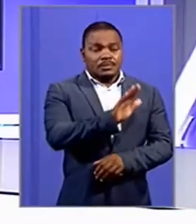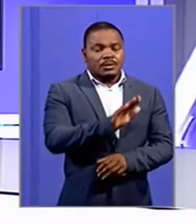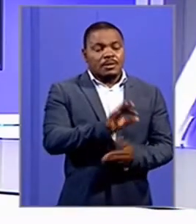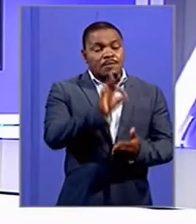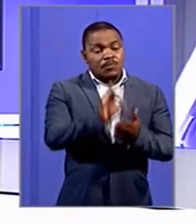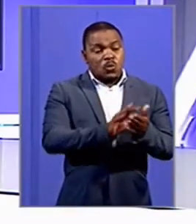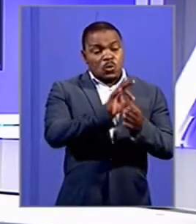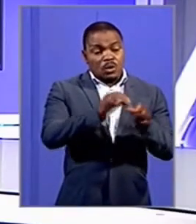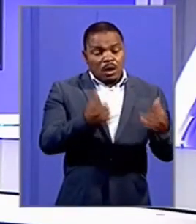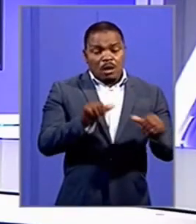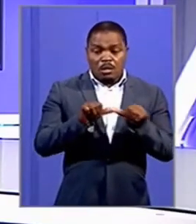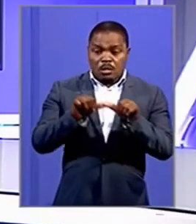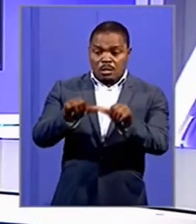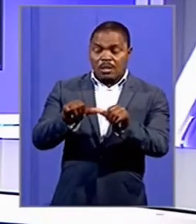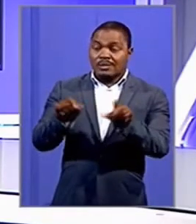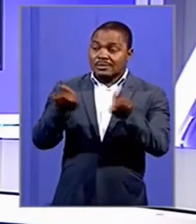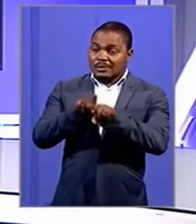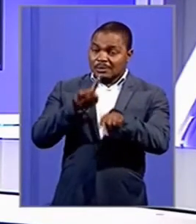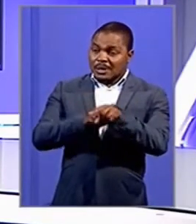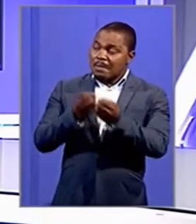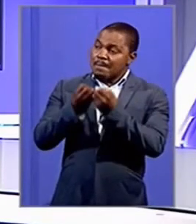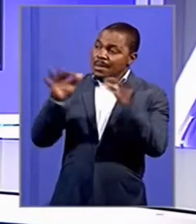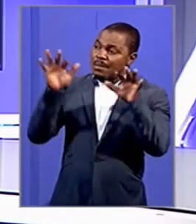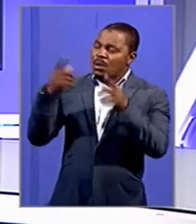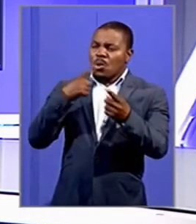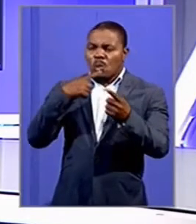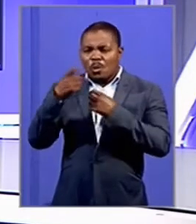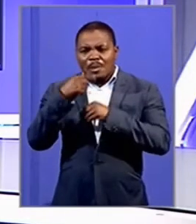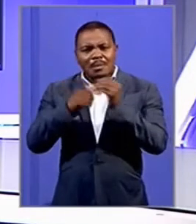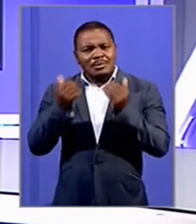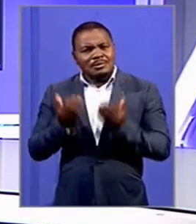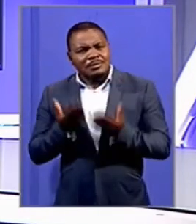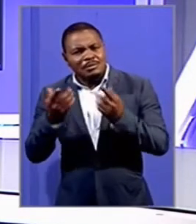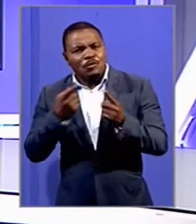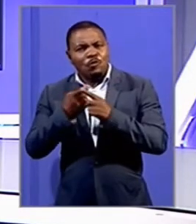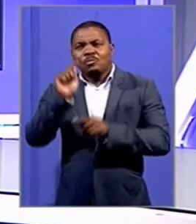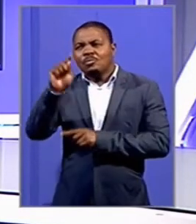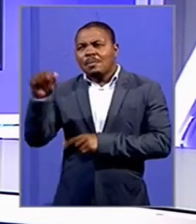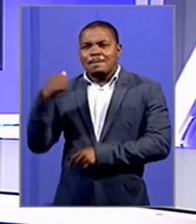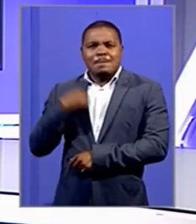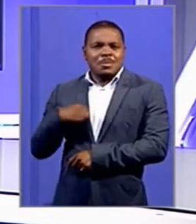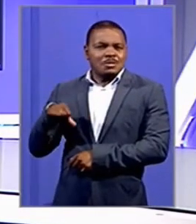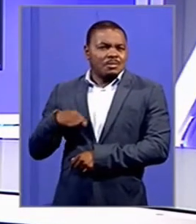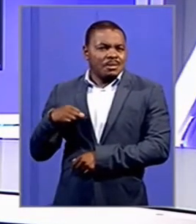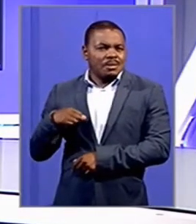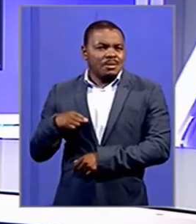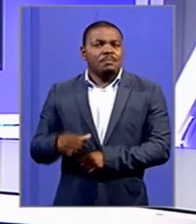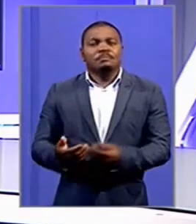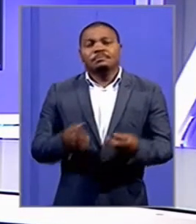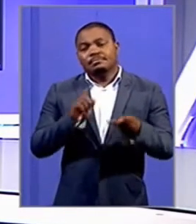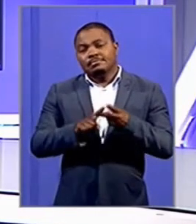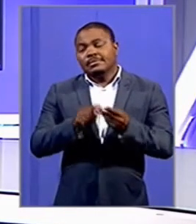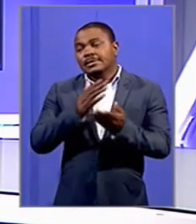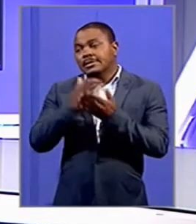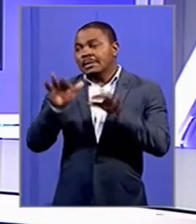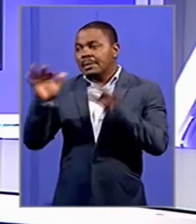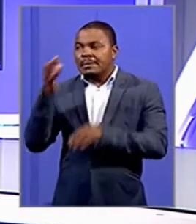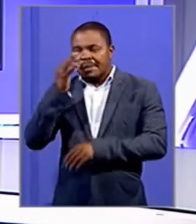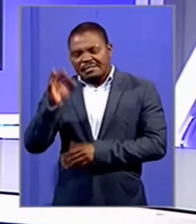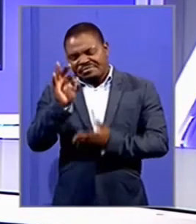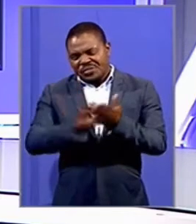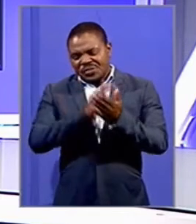tla ka nako eo baagi ba ngongoregang thata ka tlhaelo ya ditirelo go tswa kwa bommasepaleng bangwe kwa baagi bangwe ba ka ileng gore ba ka se